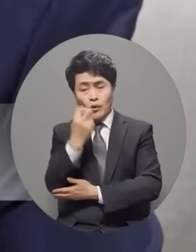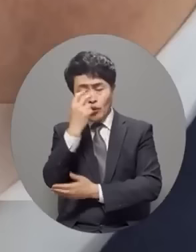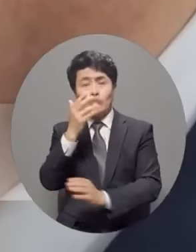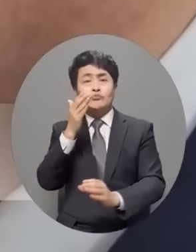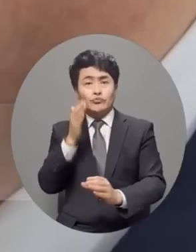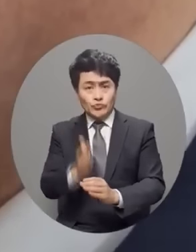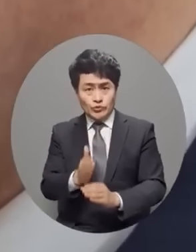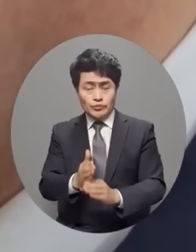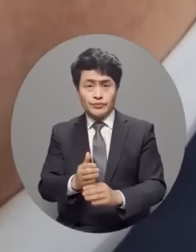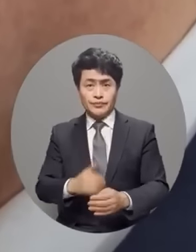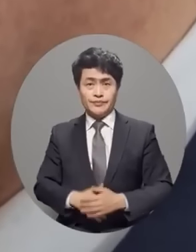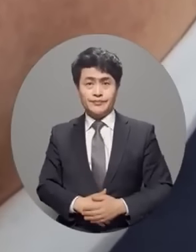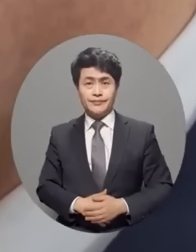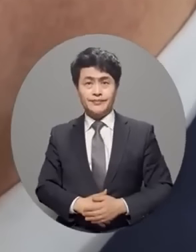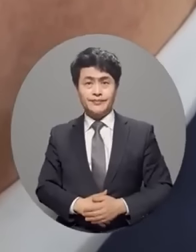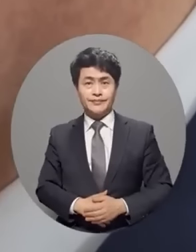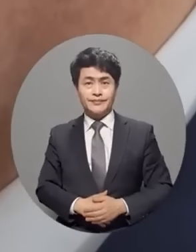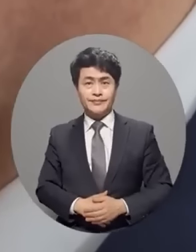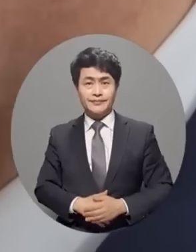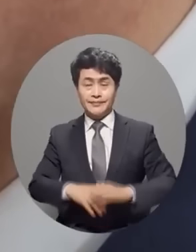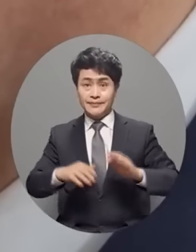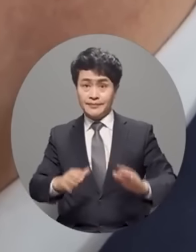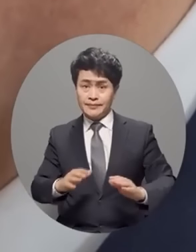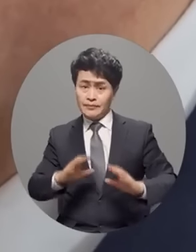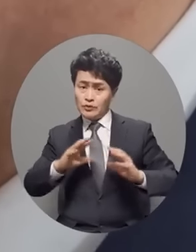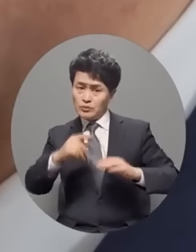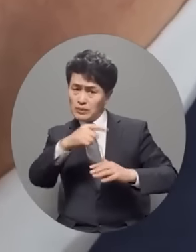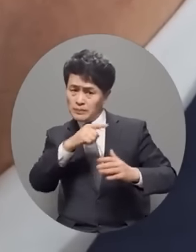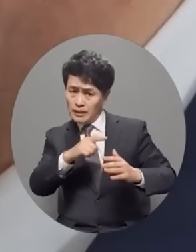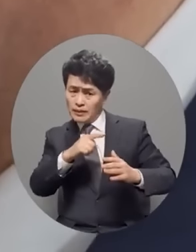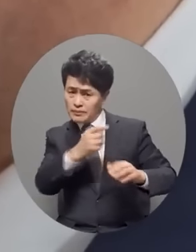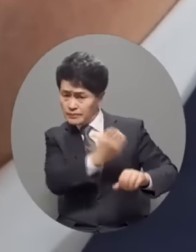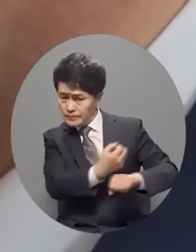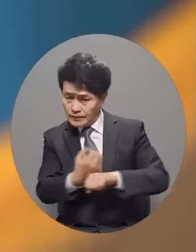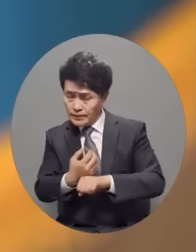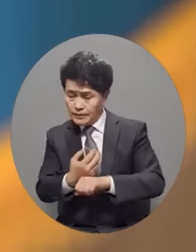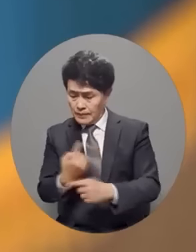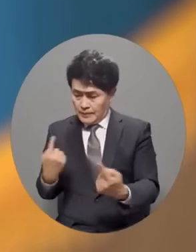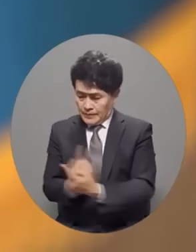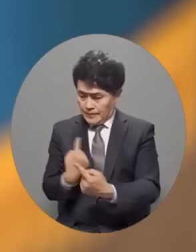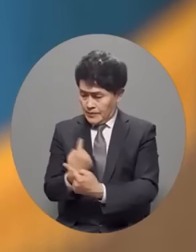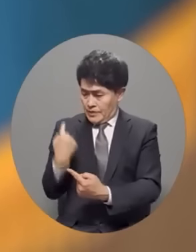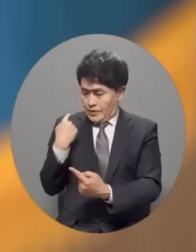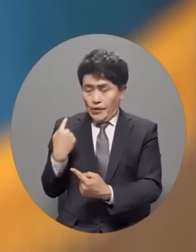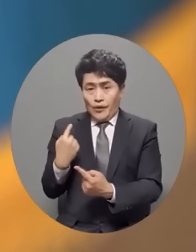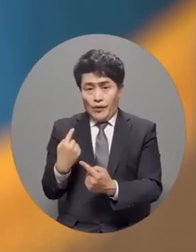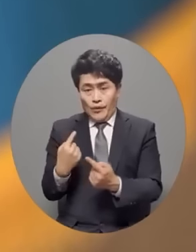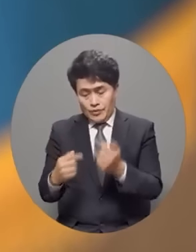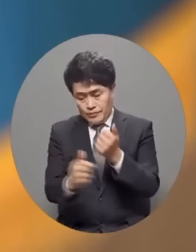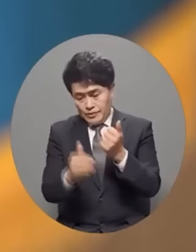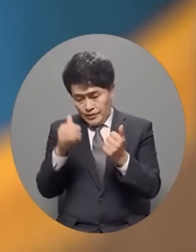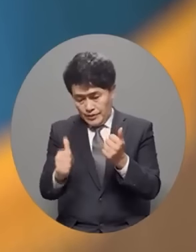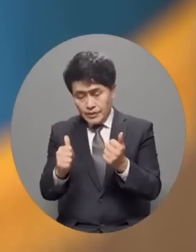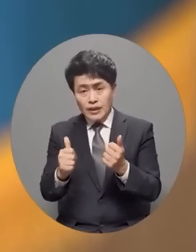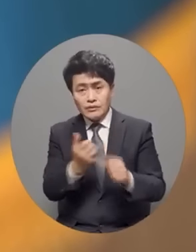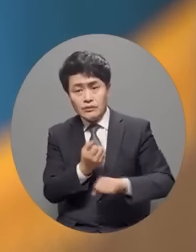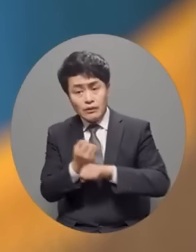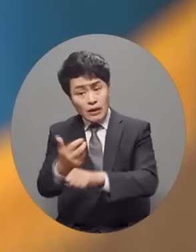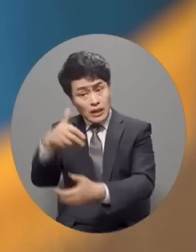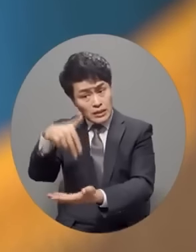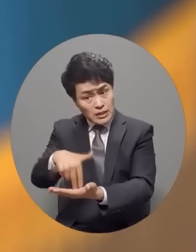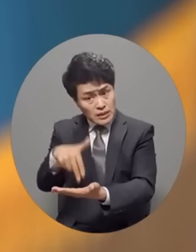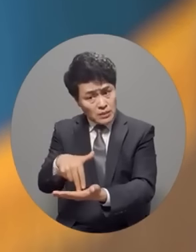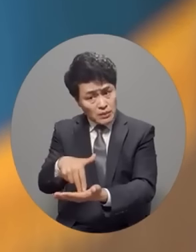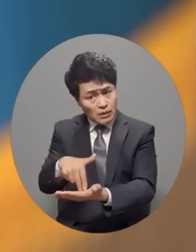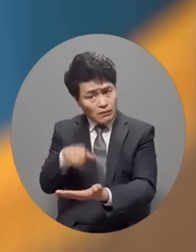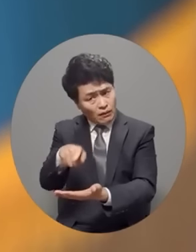중인 것으로 전해졌습니다. 민심을 반영해 쇄신하겠다고 어제 비서실장이 대신 전한 입장만으로는